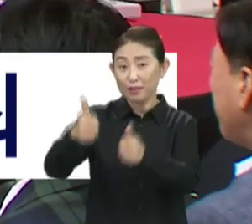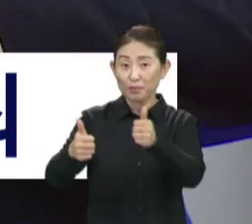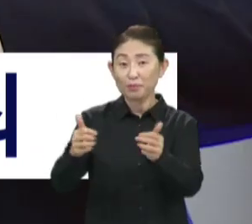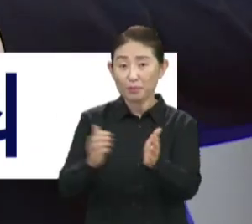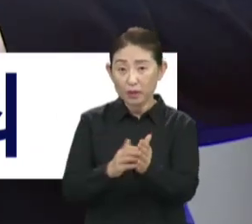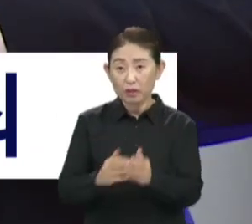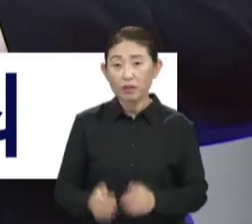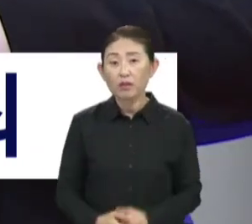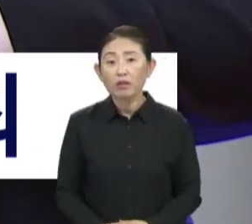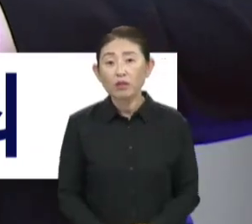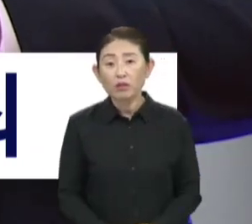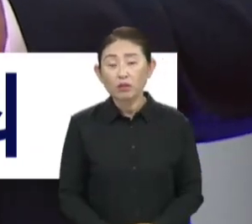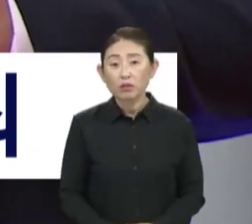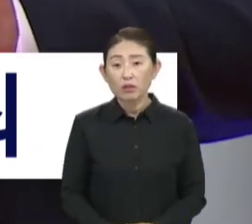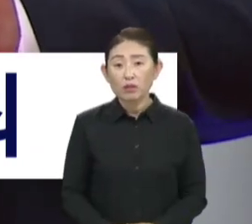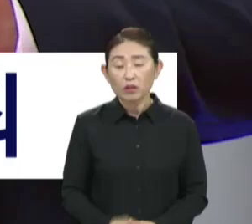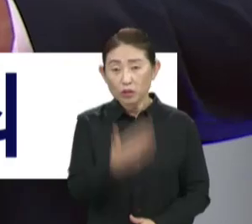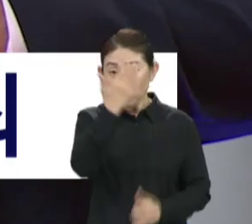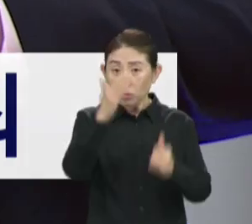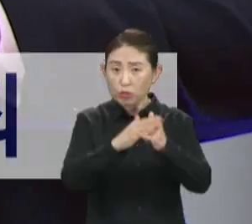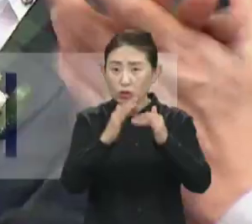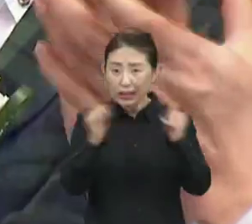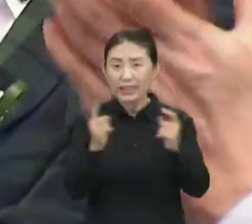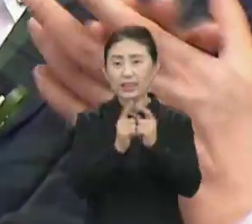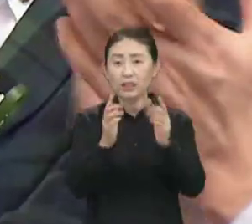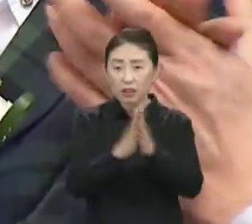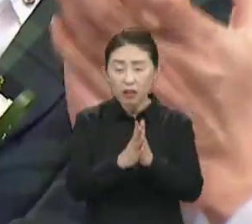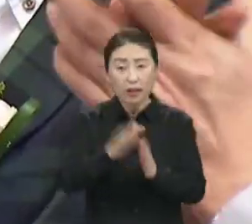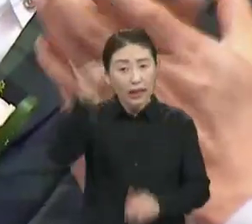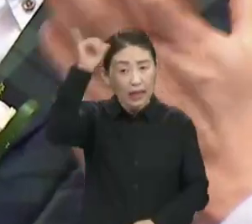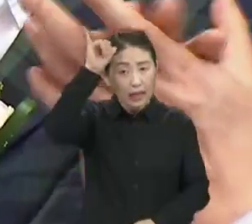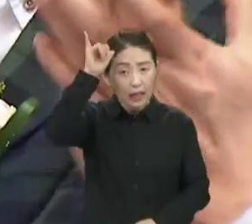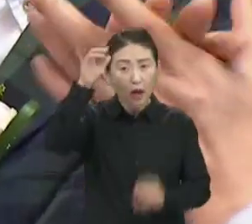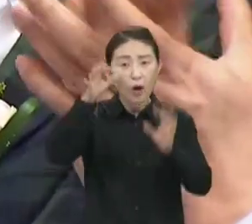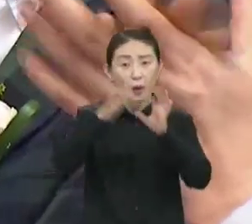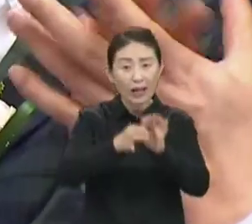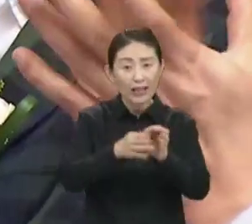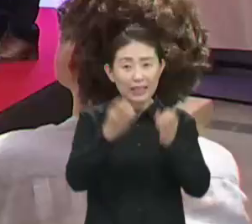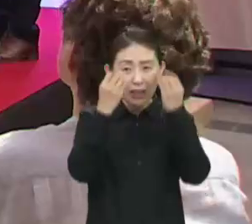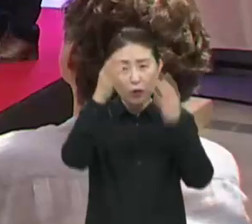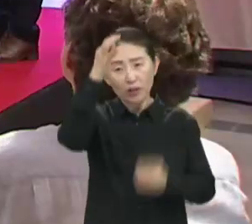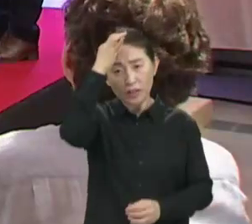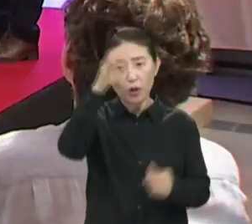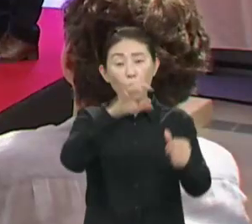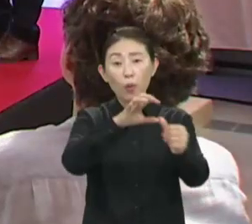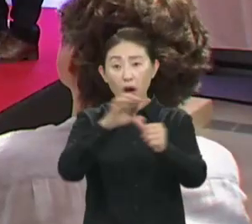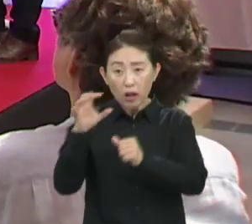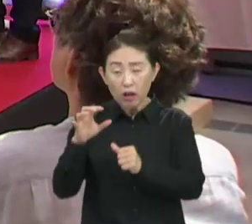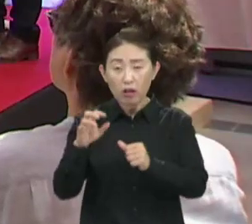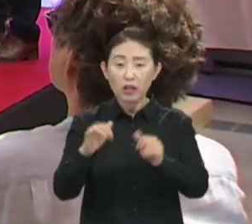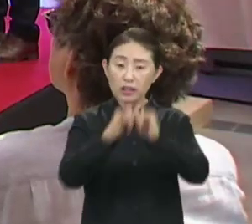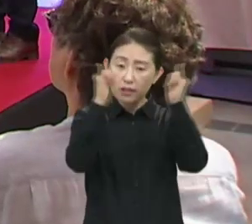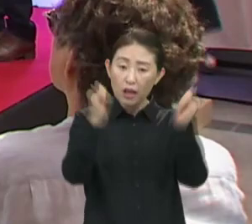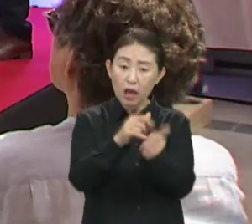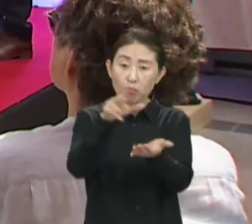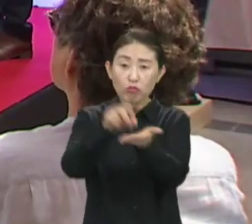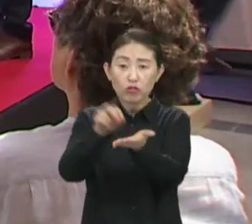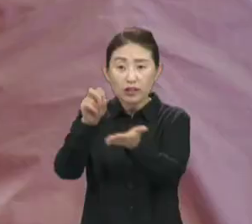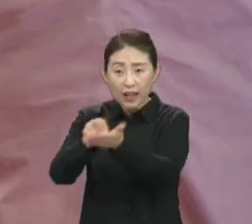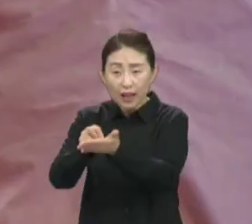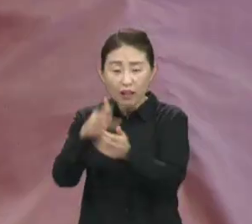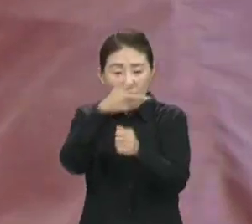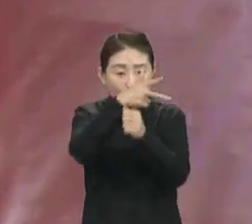열었습니다. 특히 올해는 청소년들이 직접 인공지능 미디어 신기술을 활용해 우리 지역 사회의 문제점과 이슈에